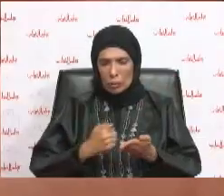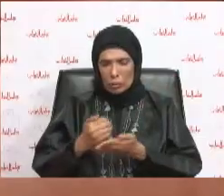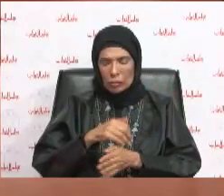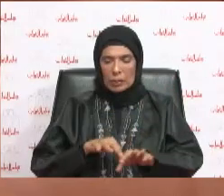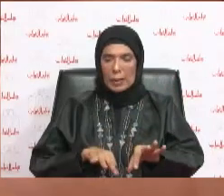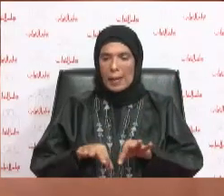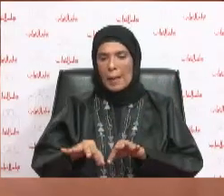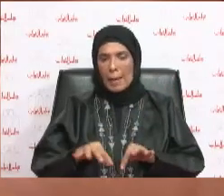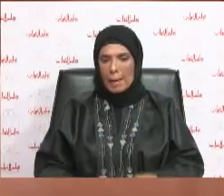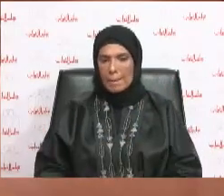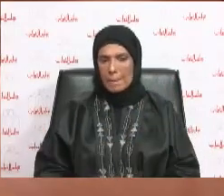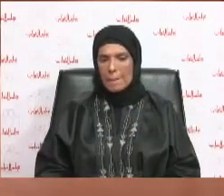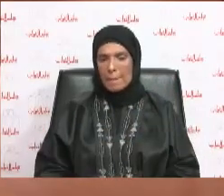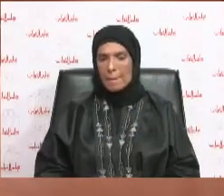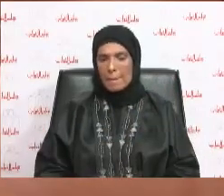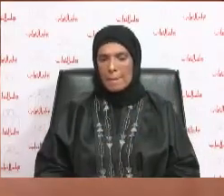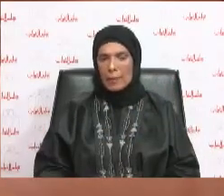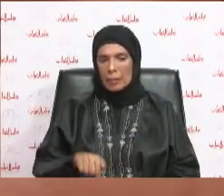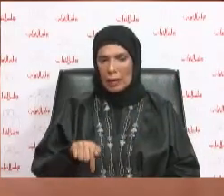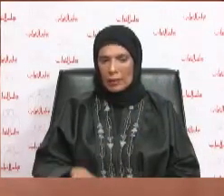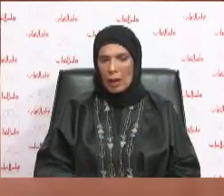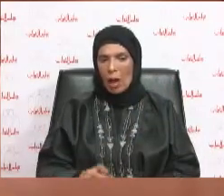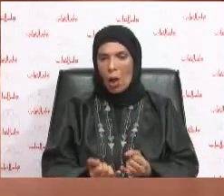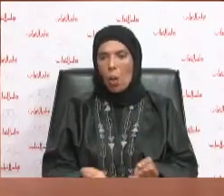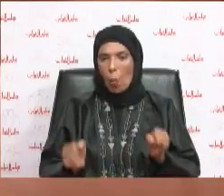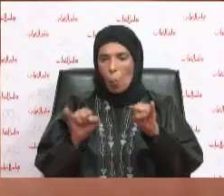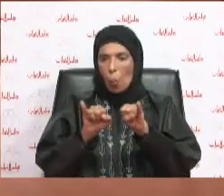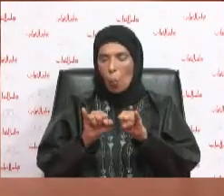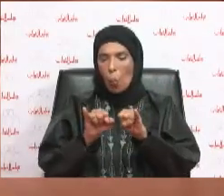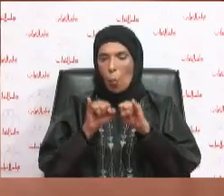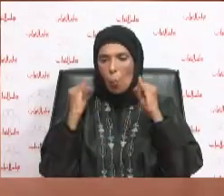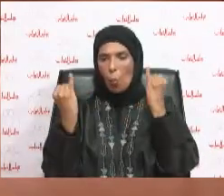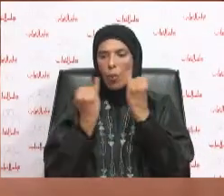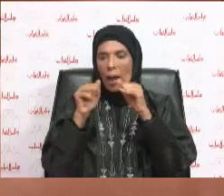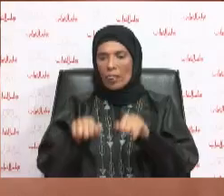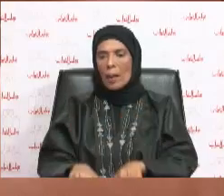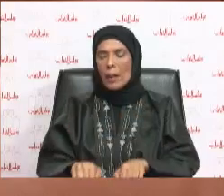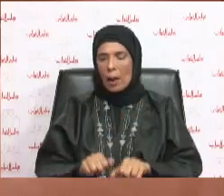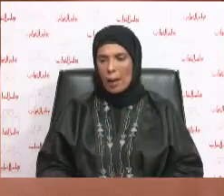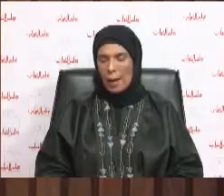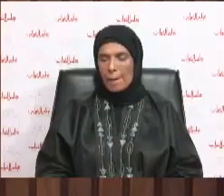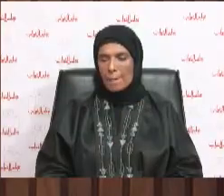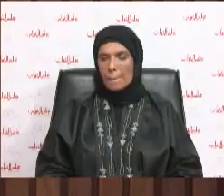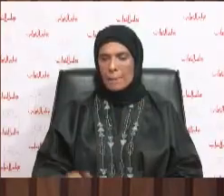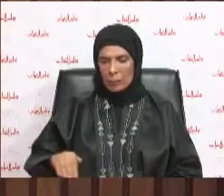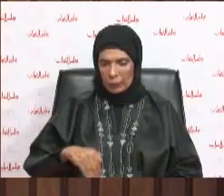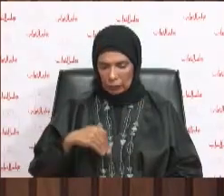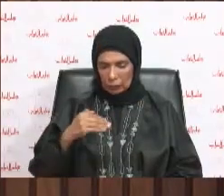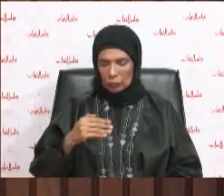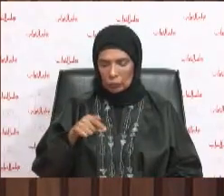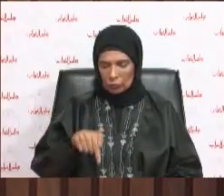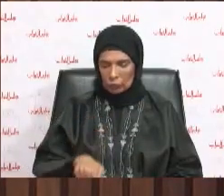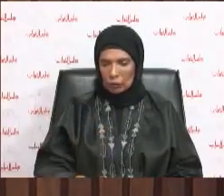أيضا هي تثبت عند المنظمة لما أنت يكون عندك عدد كبير من الاتفاقيات وأن الدول مقبلة على أنها تدخل